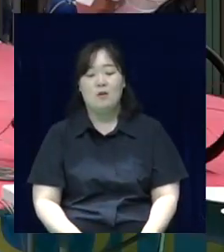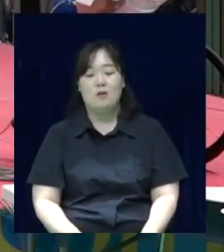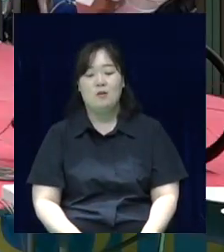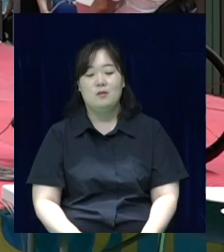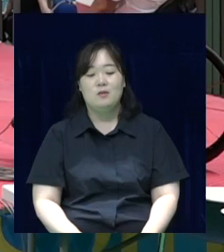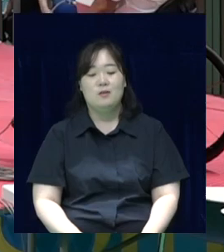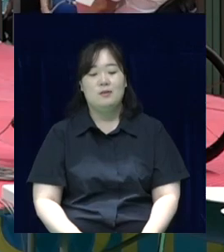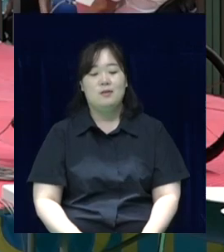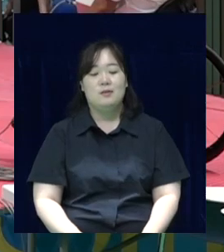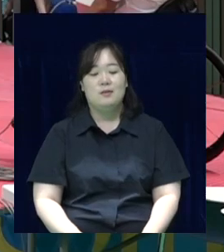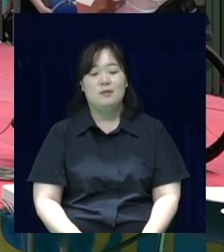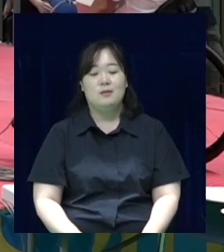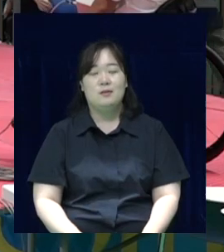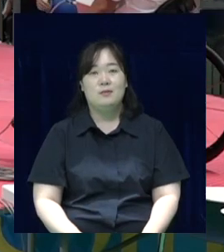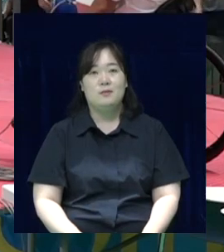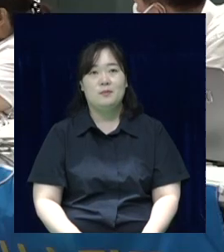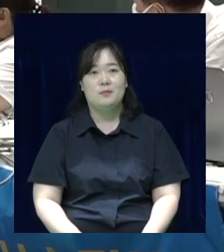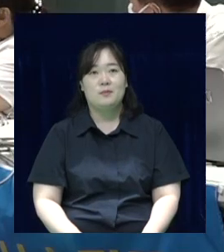같습니다. 그렇습니다.